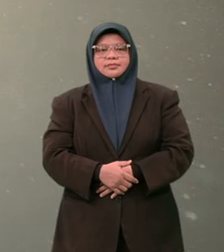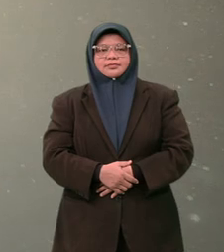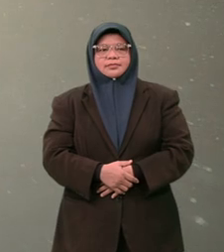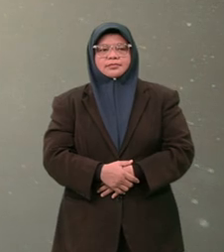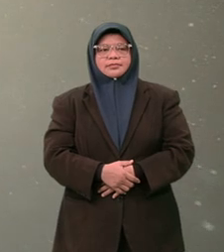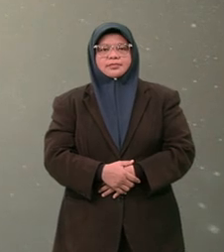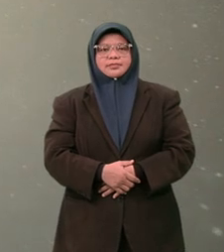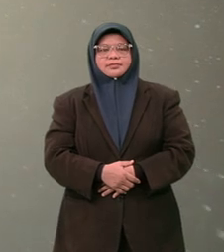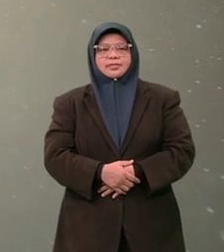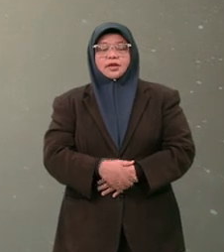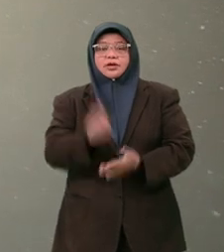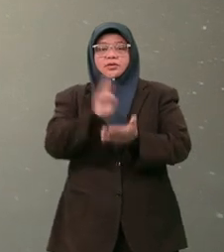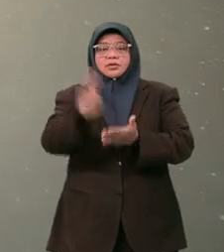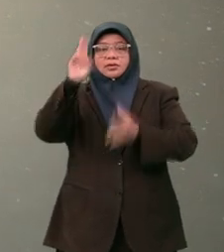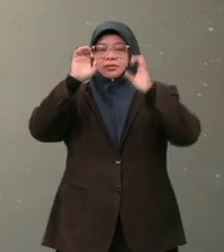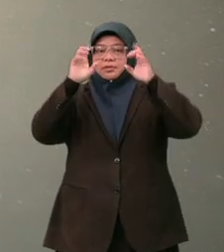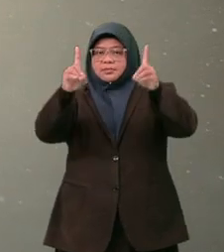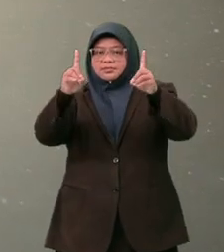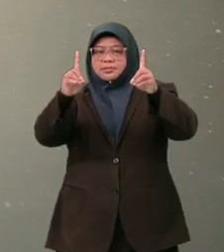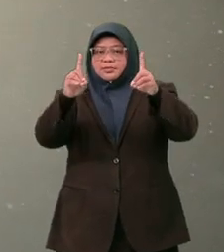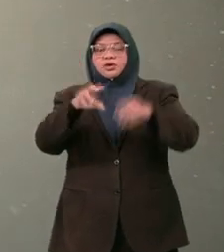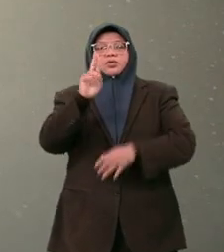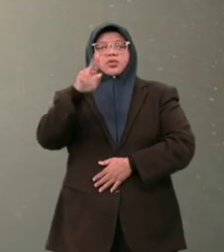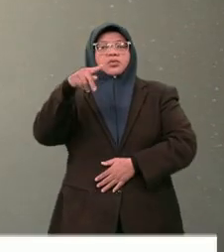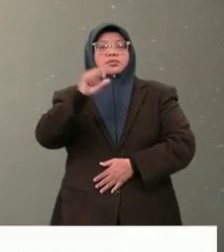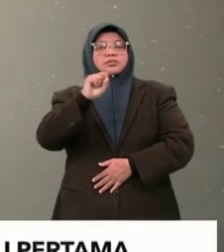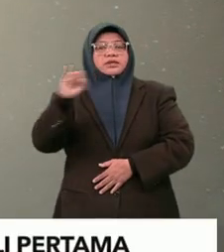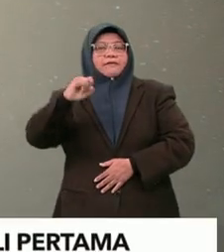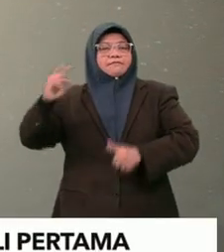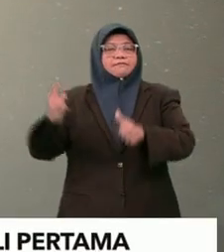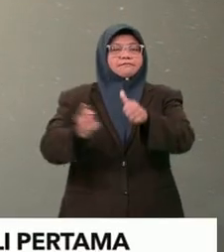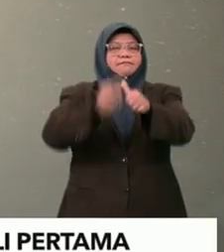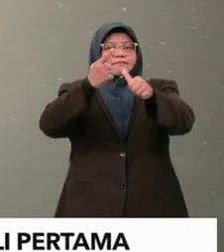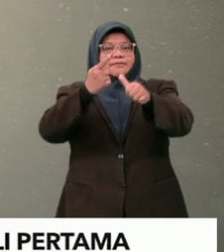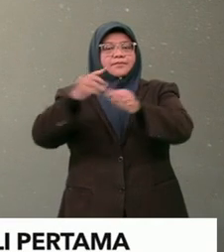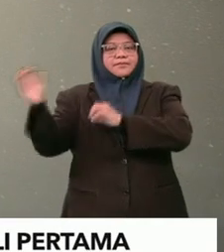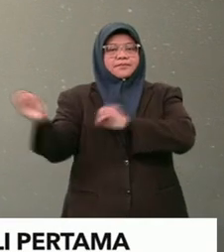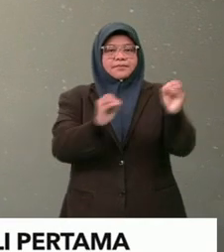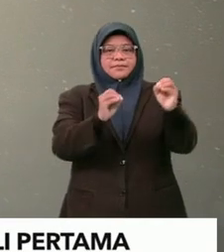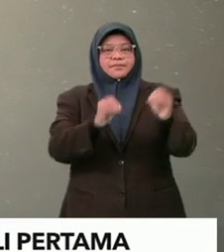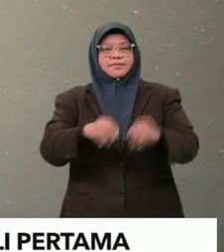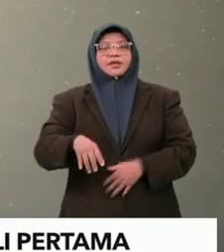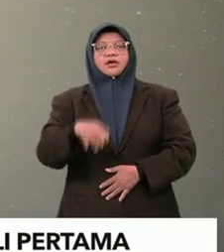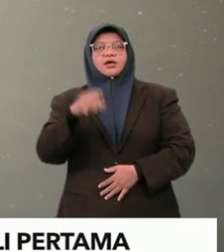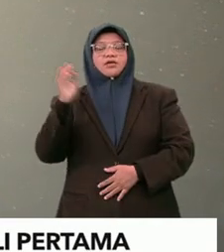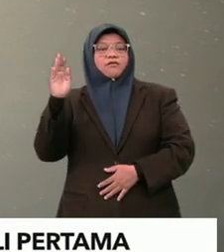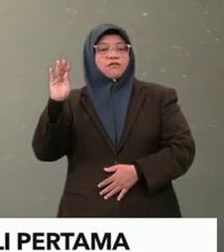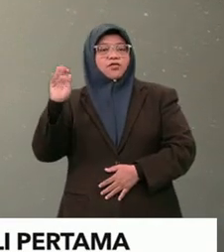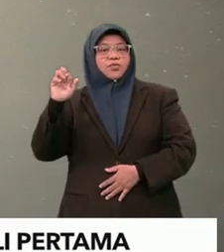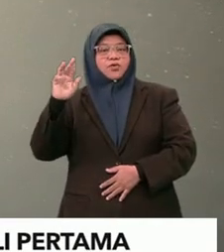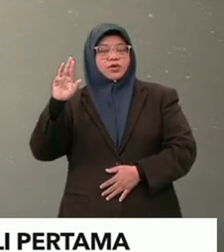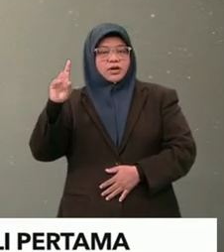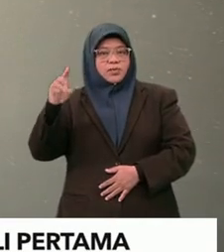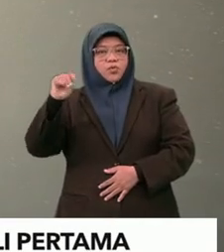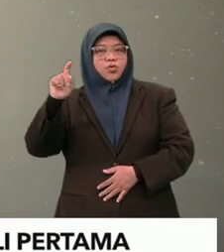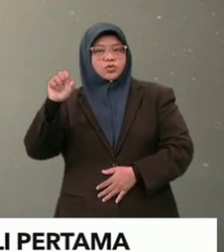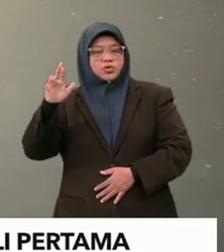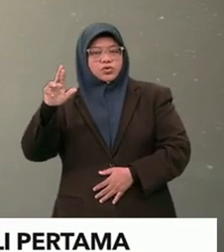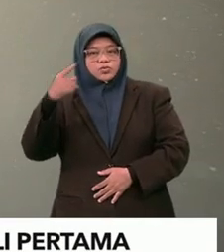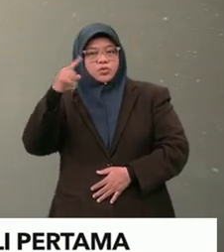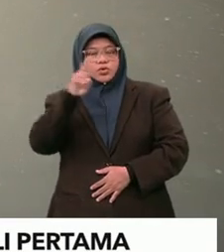hal ini berarti pendidikan Sultan Idris opsi buat julung kalinya menganjurkan family Motorsport education competition